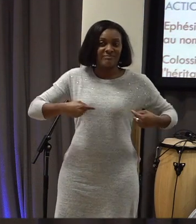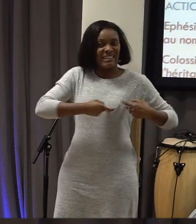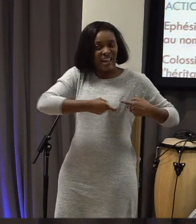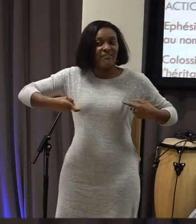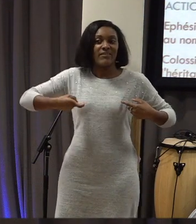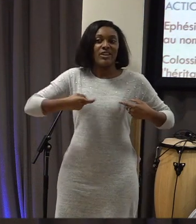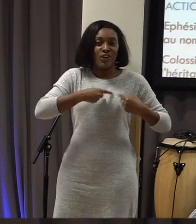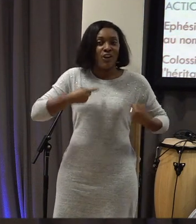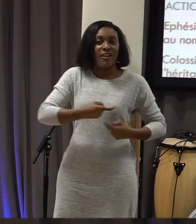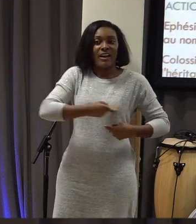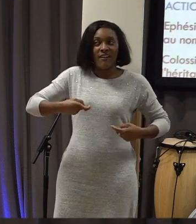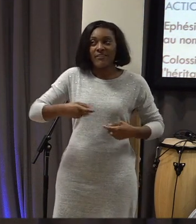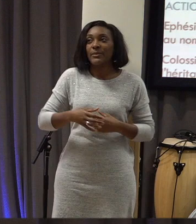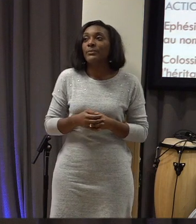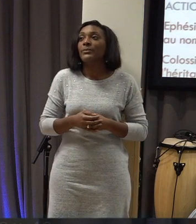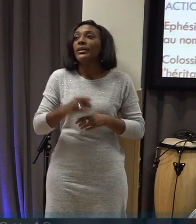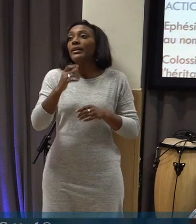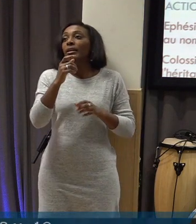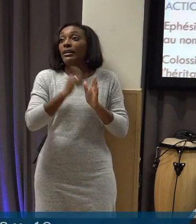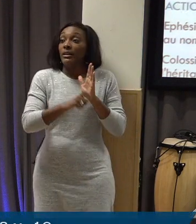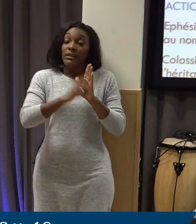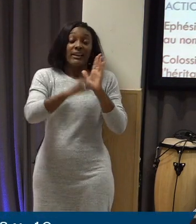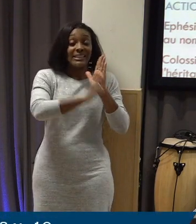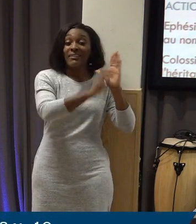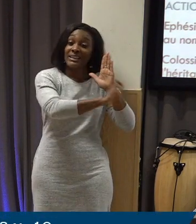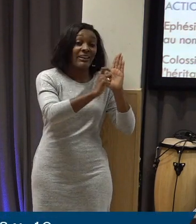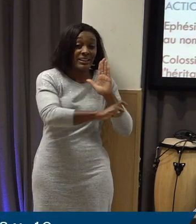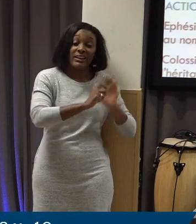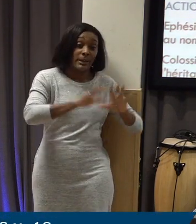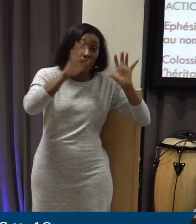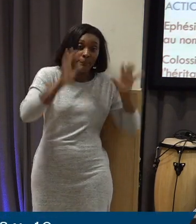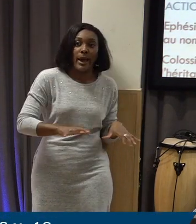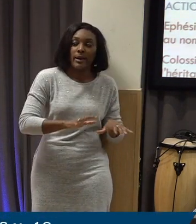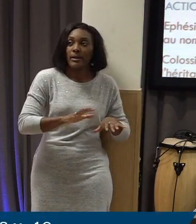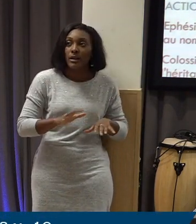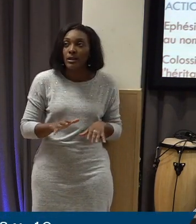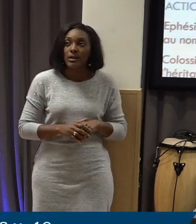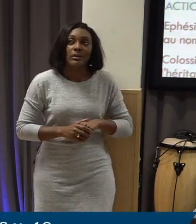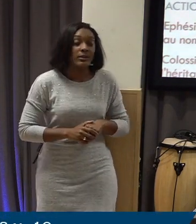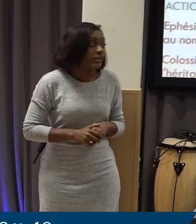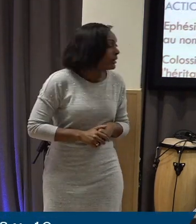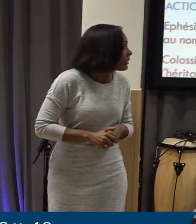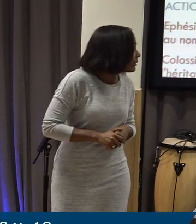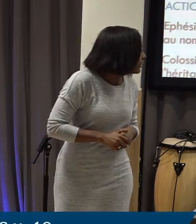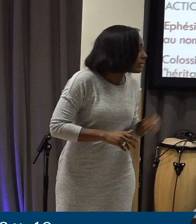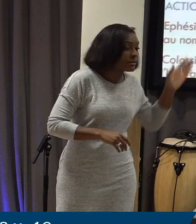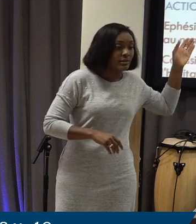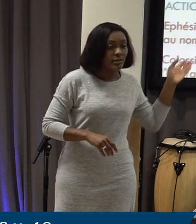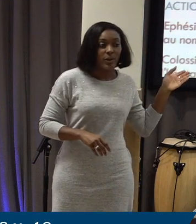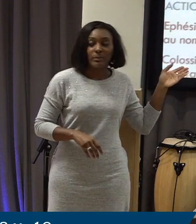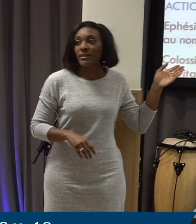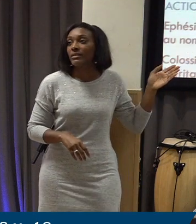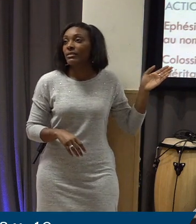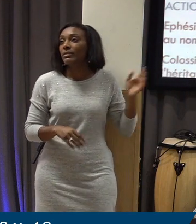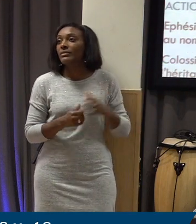que je ferai dans la maison d'Israël. » Hébreux 8, verset 10. « Après ces jours-là, dit le Seigneur, je mettrai mes lois